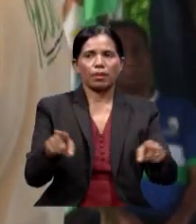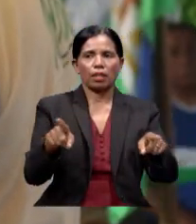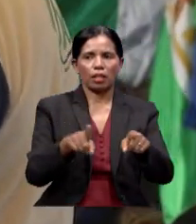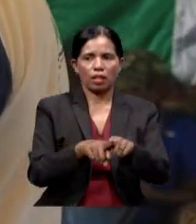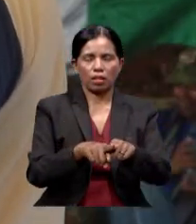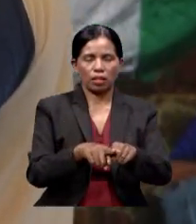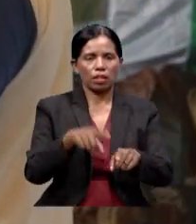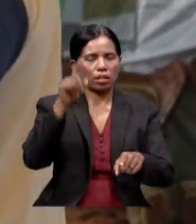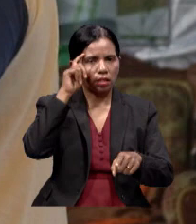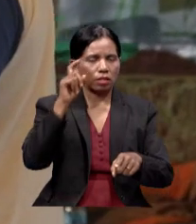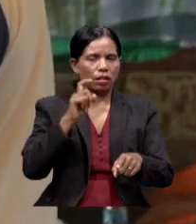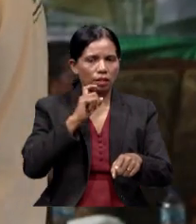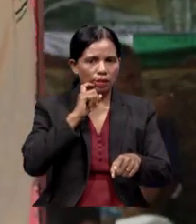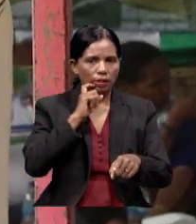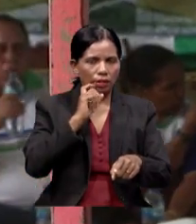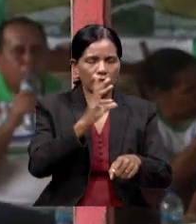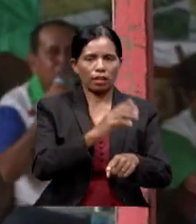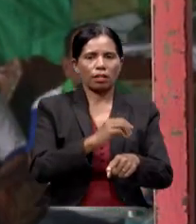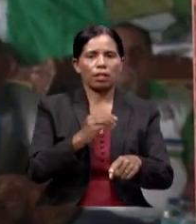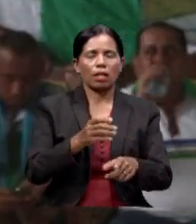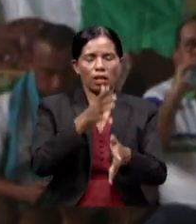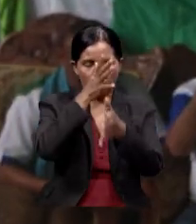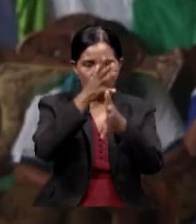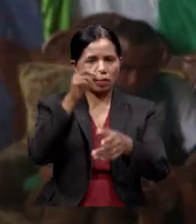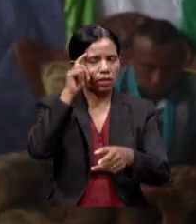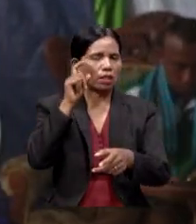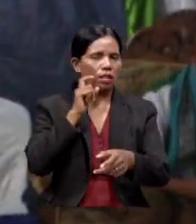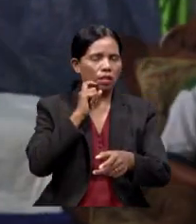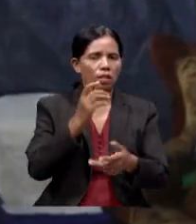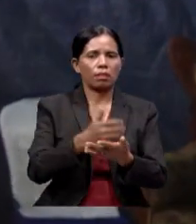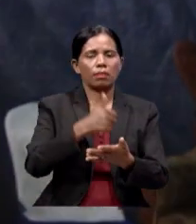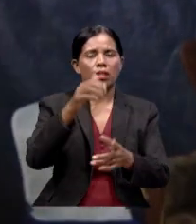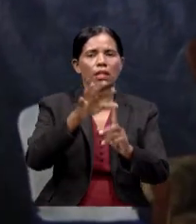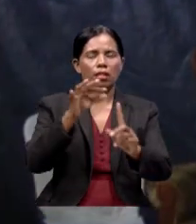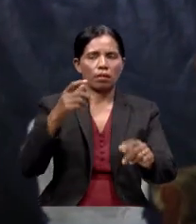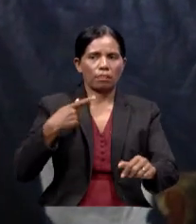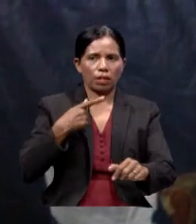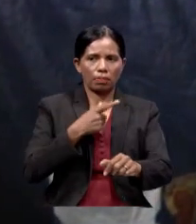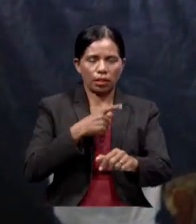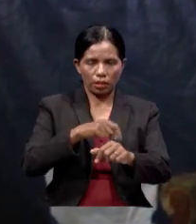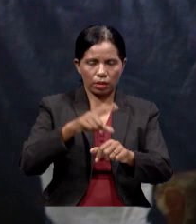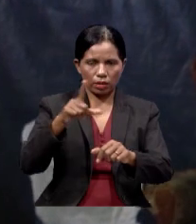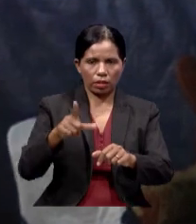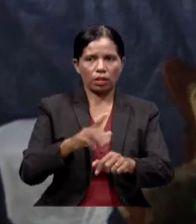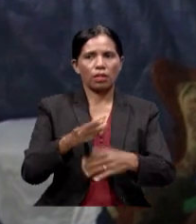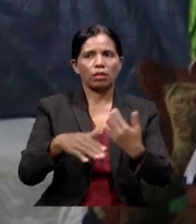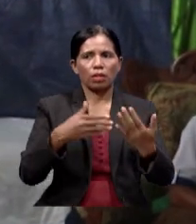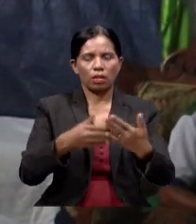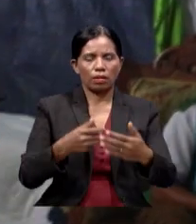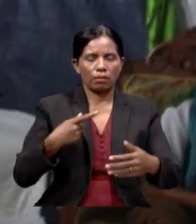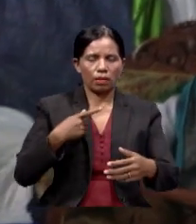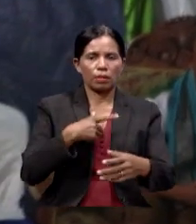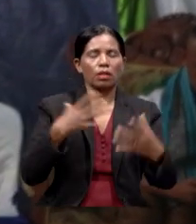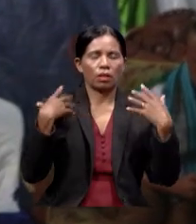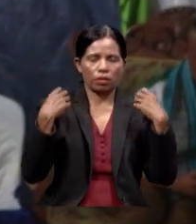kai rala si anano Gusmao. Manang ele sa un parlamento de mayoría absoluta, o parlamento ida ma